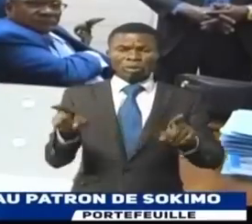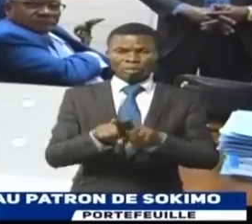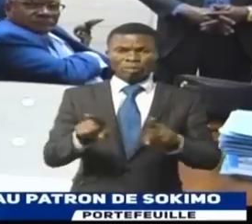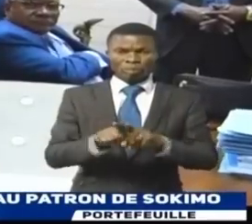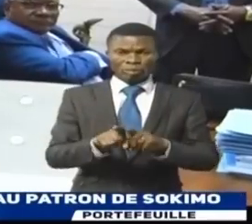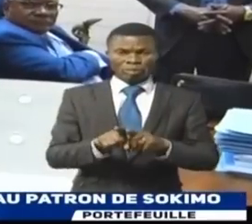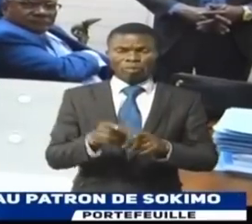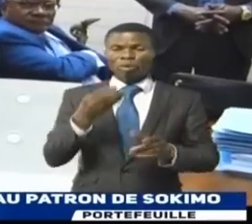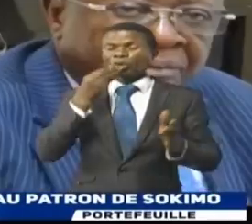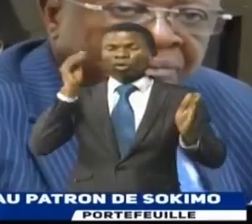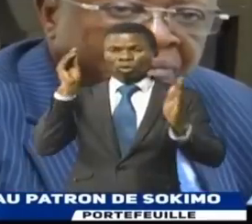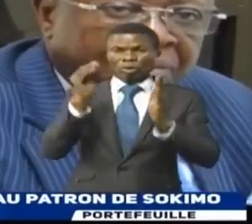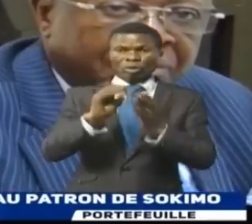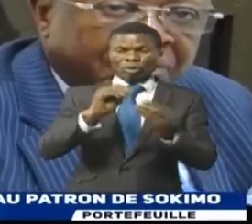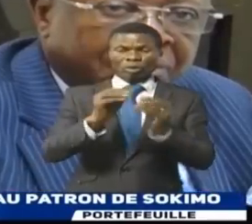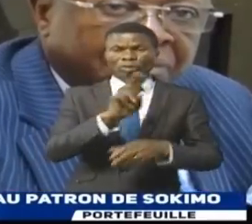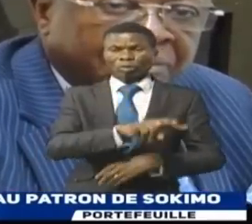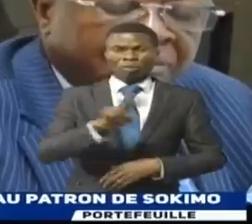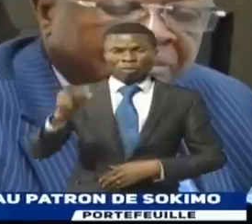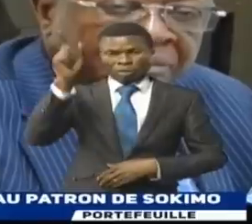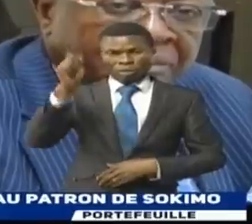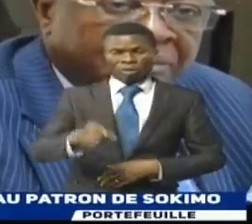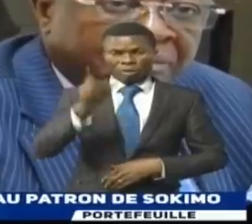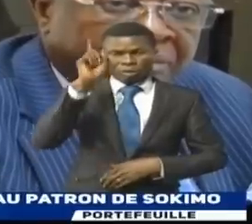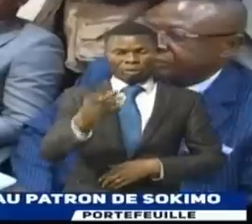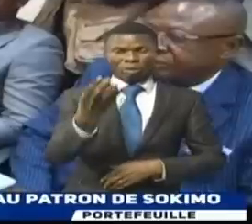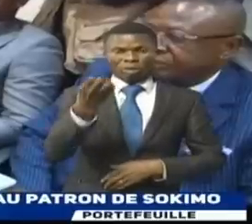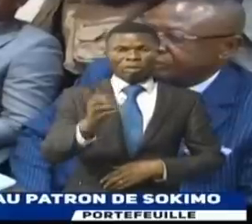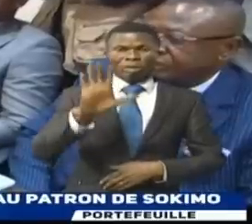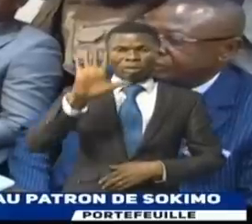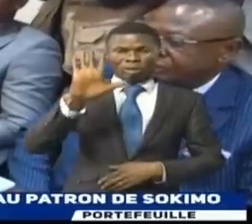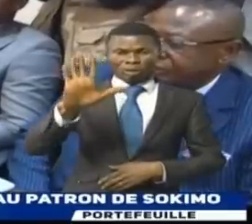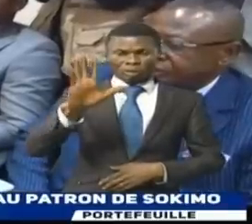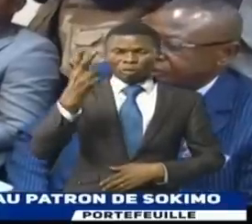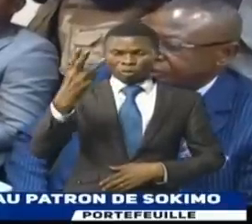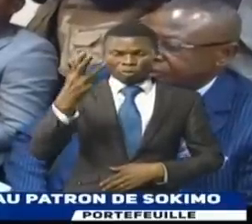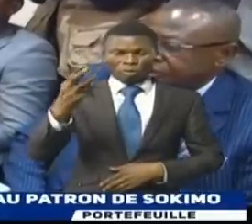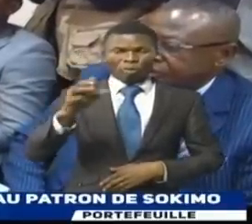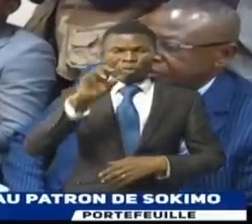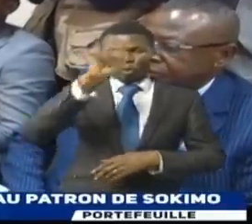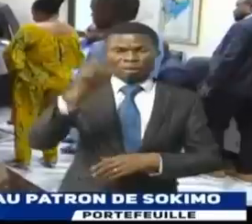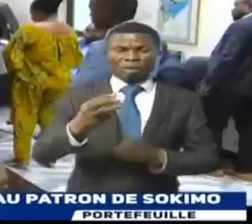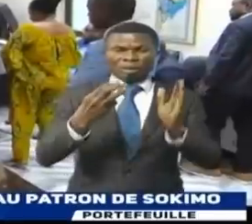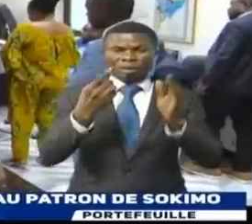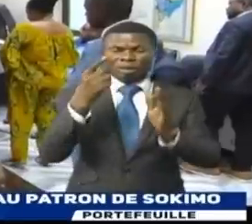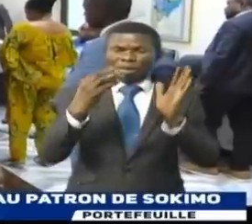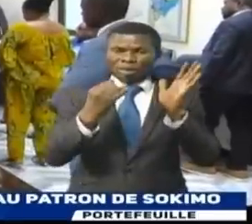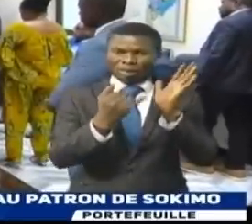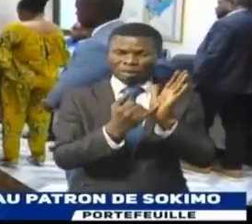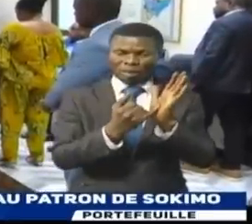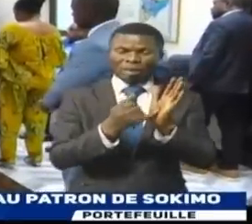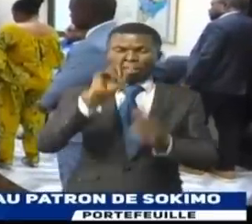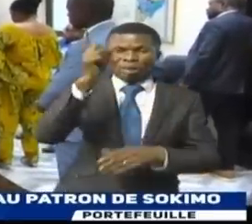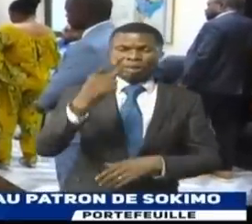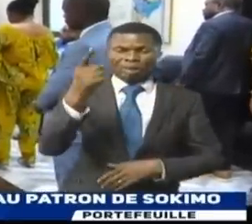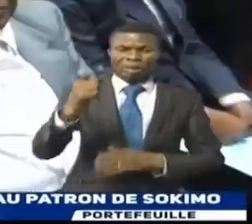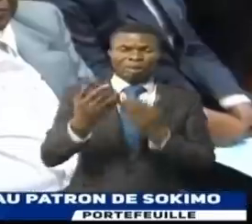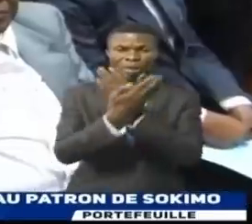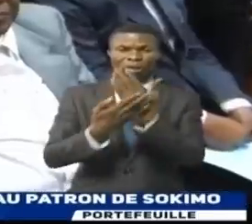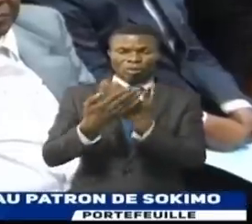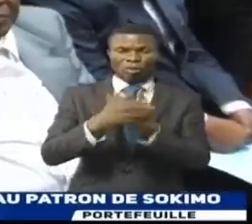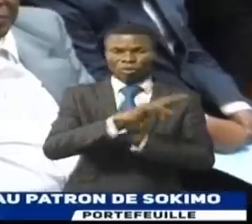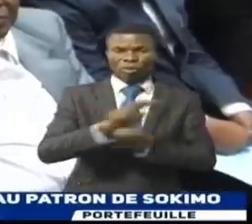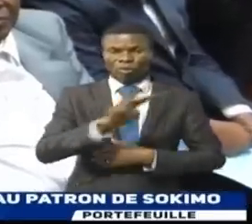à l'ordonnance numéro 22/153 du 31 août 2022. D'abord à la délégation générale